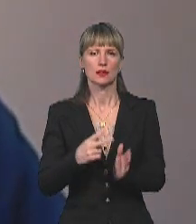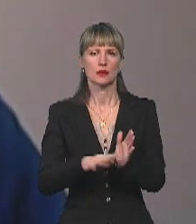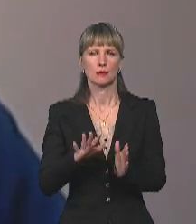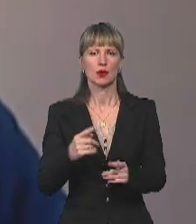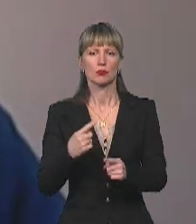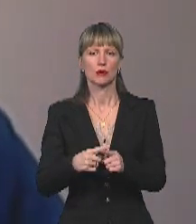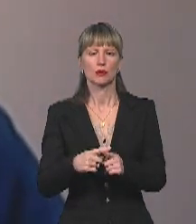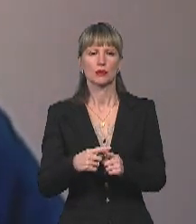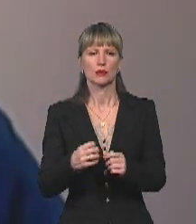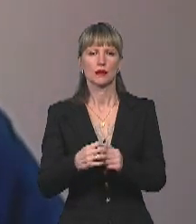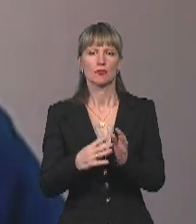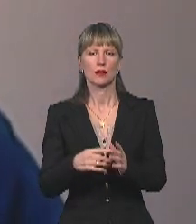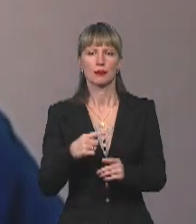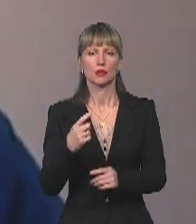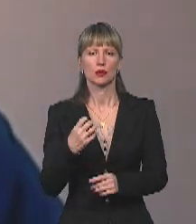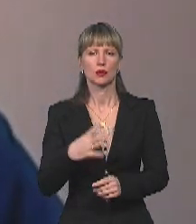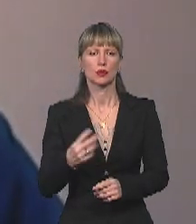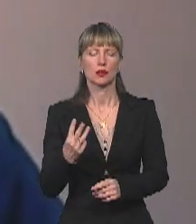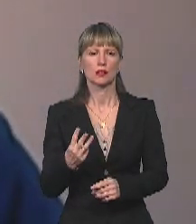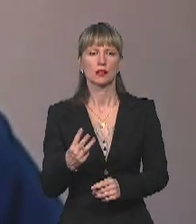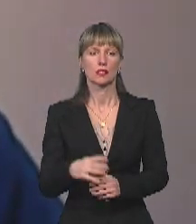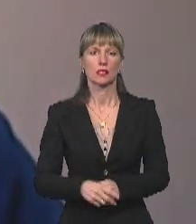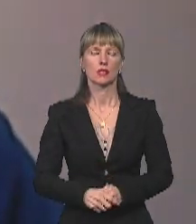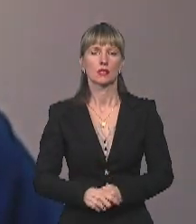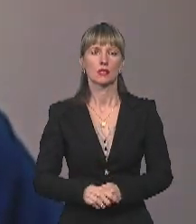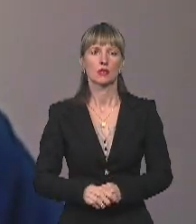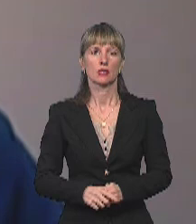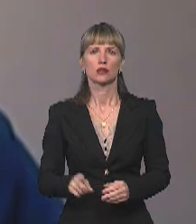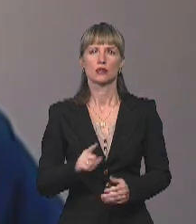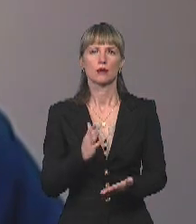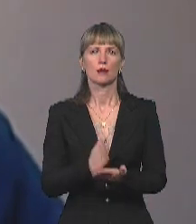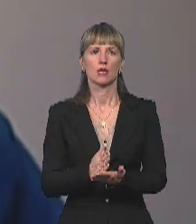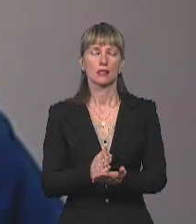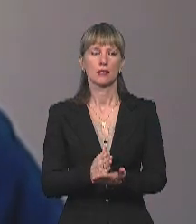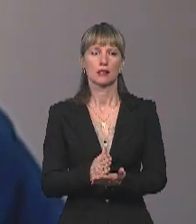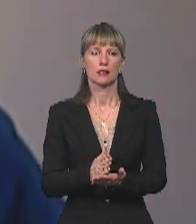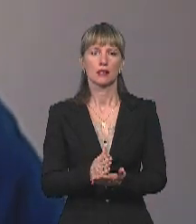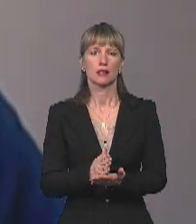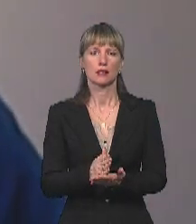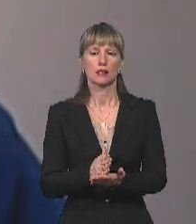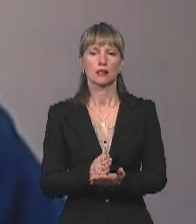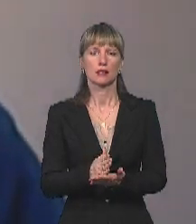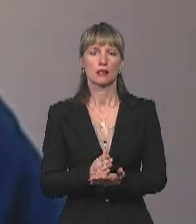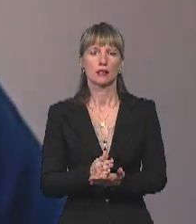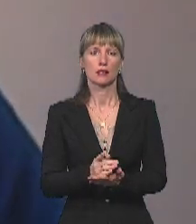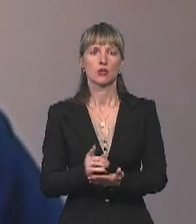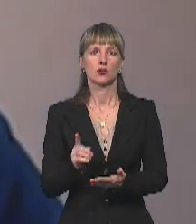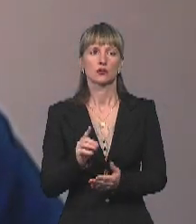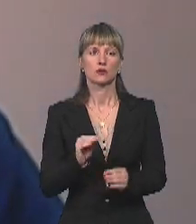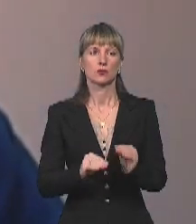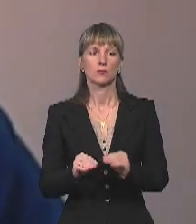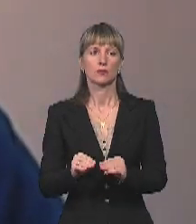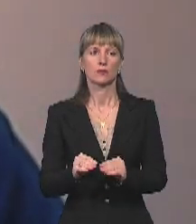мінус 143. То поза межами, те, що... це що мається на увазі поза межами? А? Поза межами це що мається на увазі?